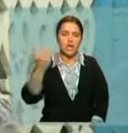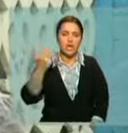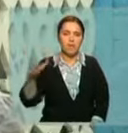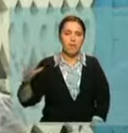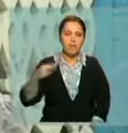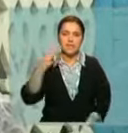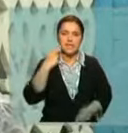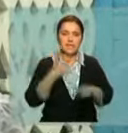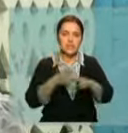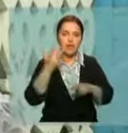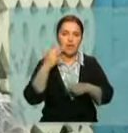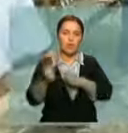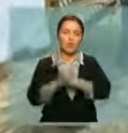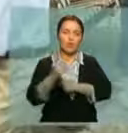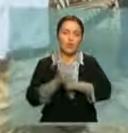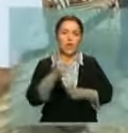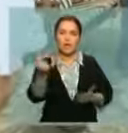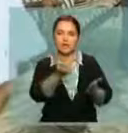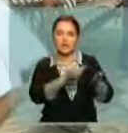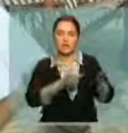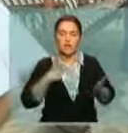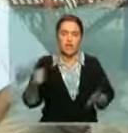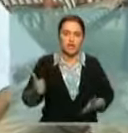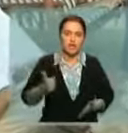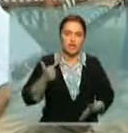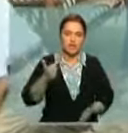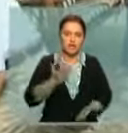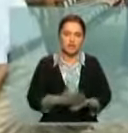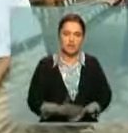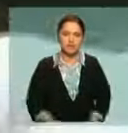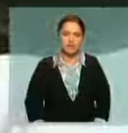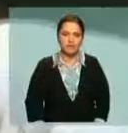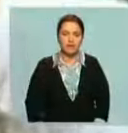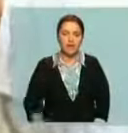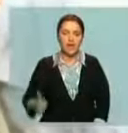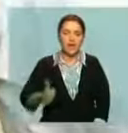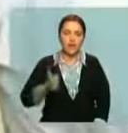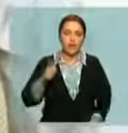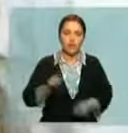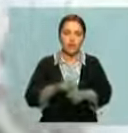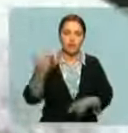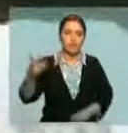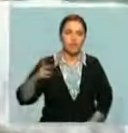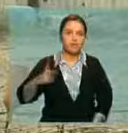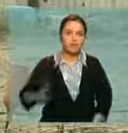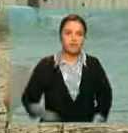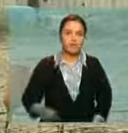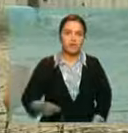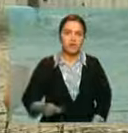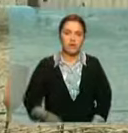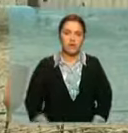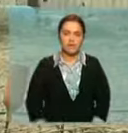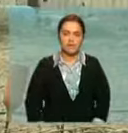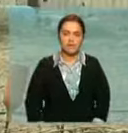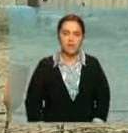младшей Викой, учит рисовать. Я горжусь своим дедом. Гордятся ветераном и его дочери. У него